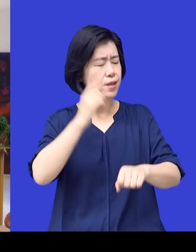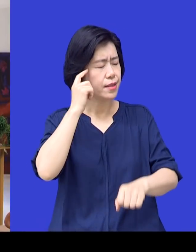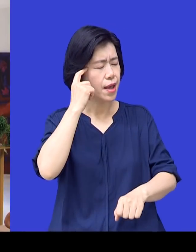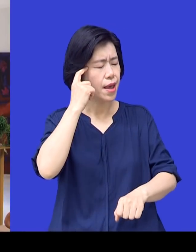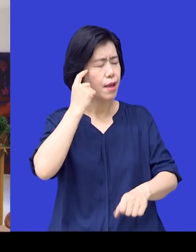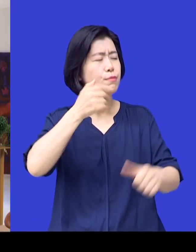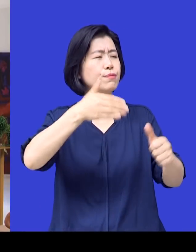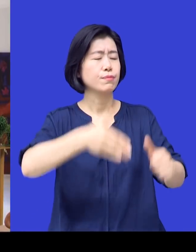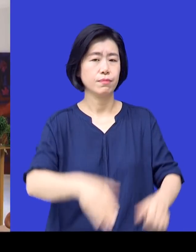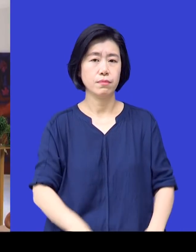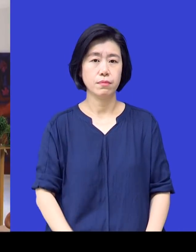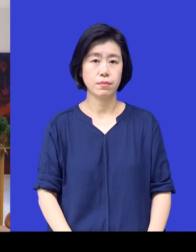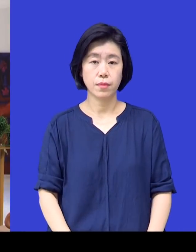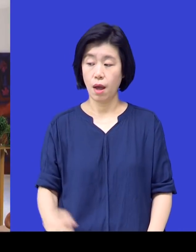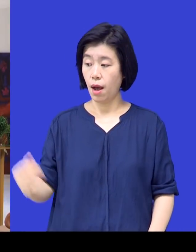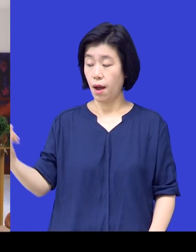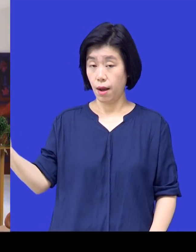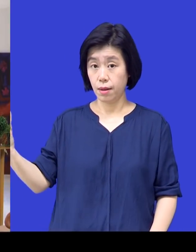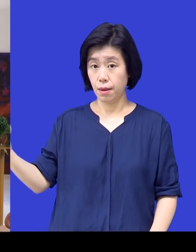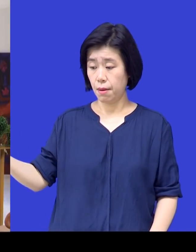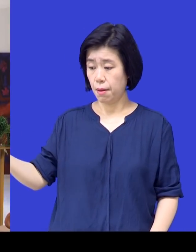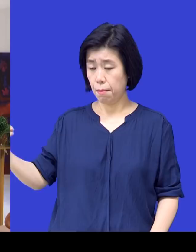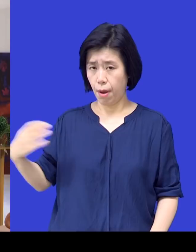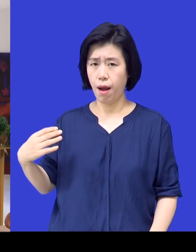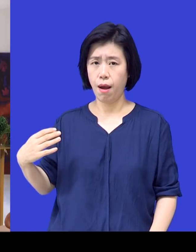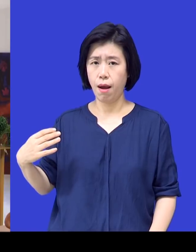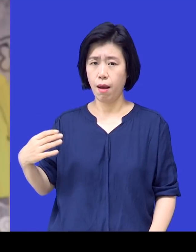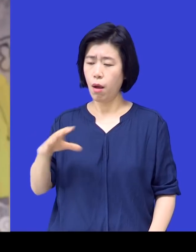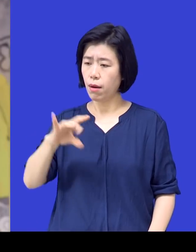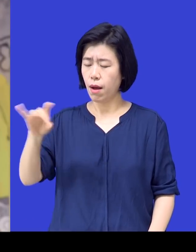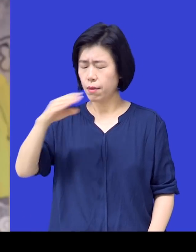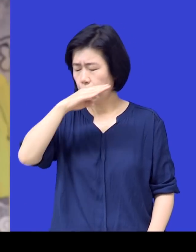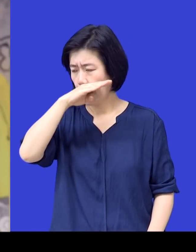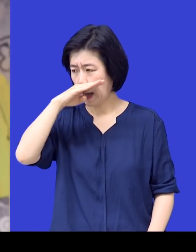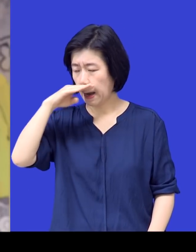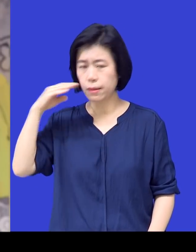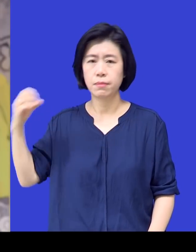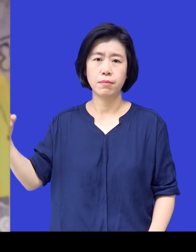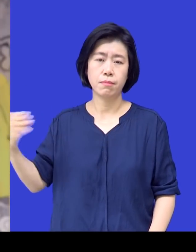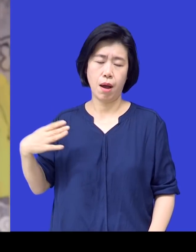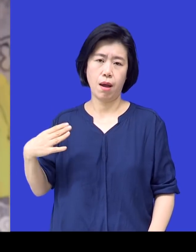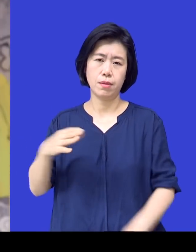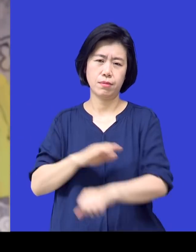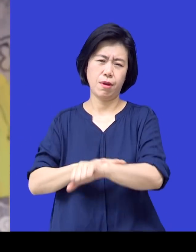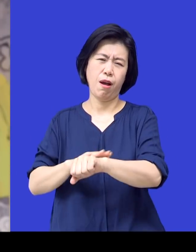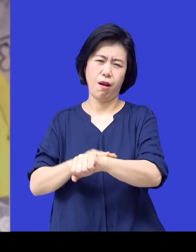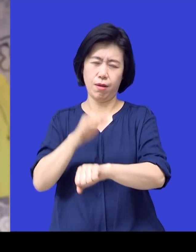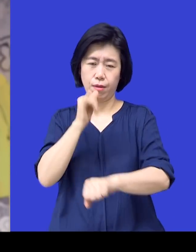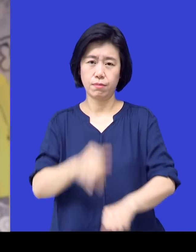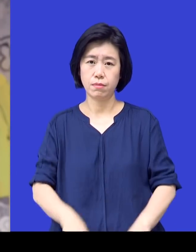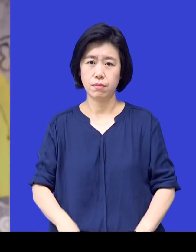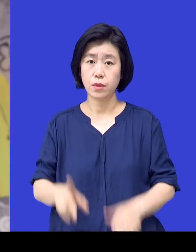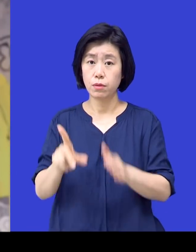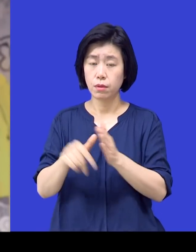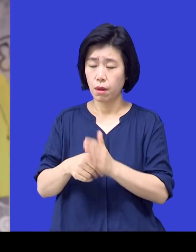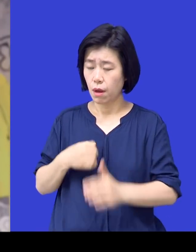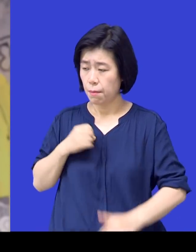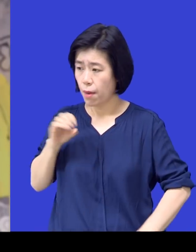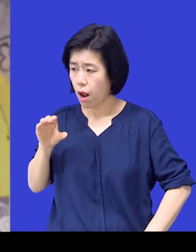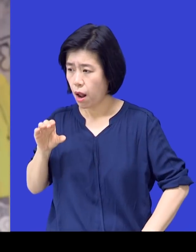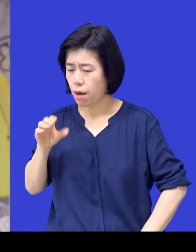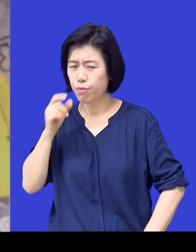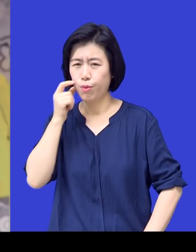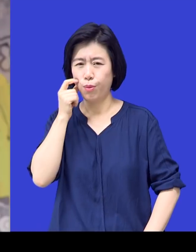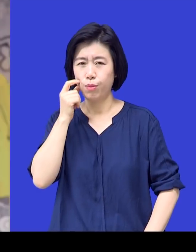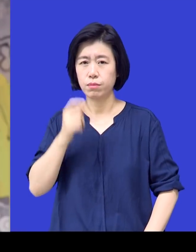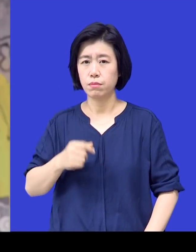저는 아내가 바른 말을 잘해줘요. 항상. 네네. 그랬을 때 제가 그냥 할 말이 없었어요. 예. 그래서 아내한테